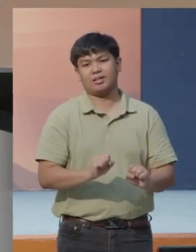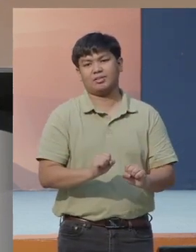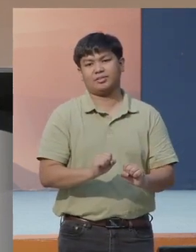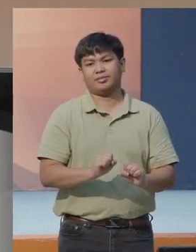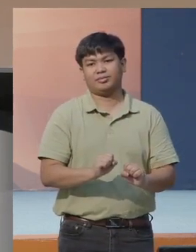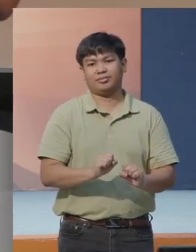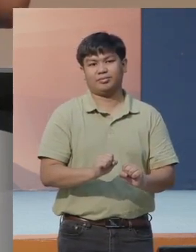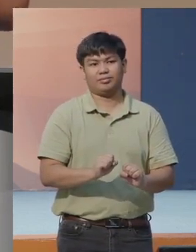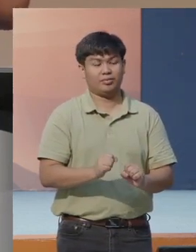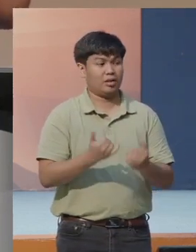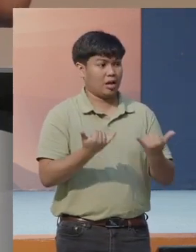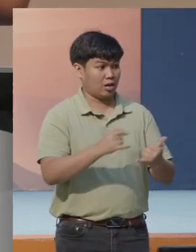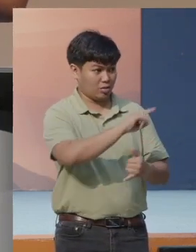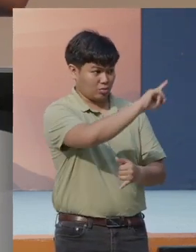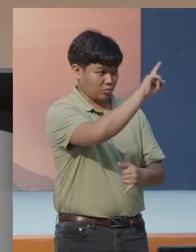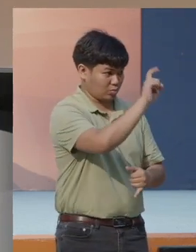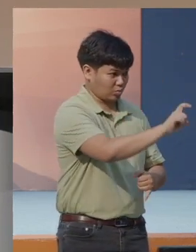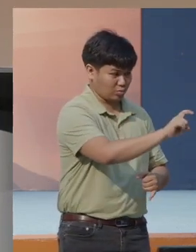Ang tanong,